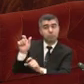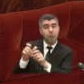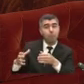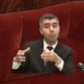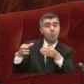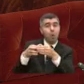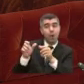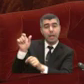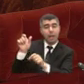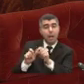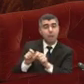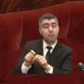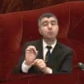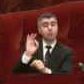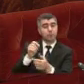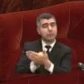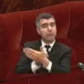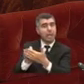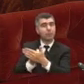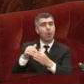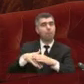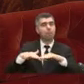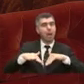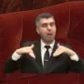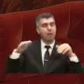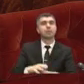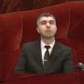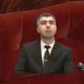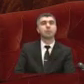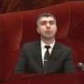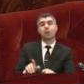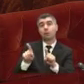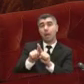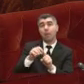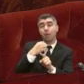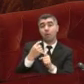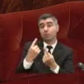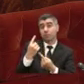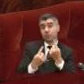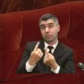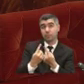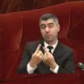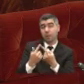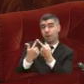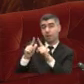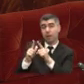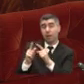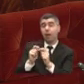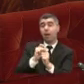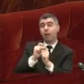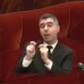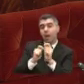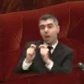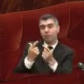أو بحق من الحقوق الثابتة. أما ما عدا ذلك فإنها ليست معنية بشكل مباشر بما يمكن أن يكون من نقاش